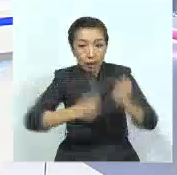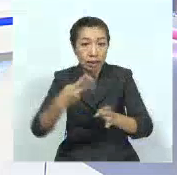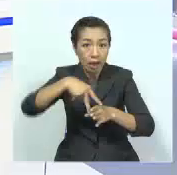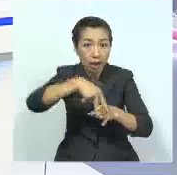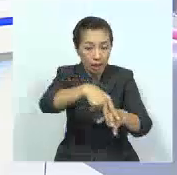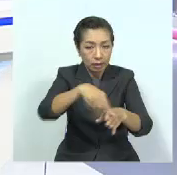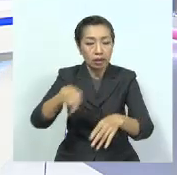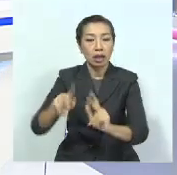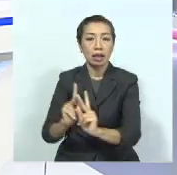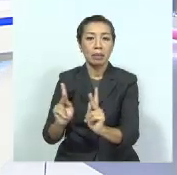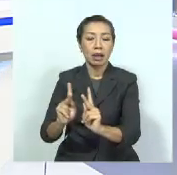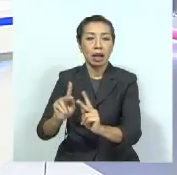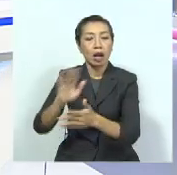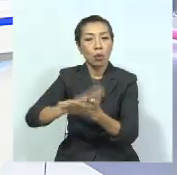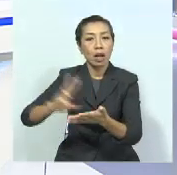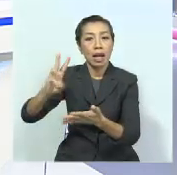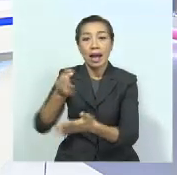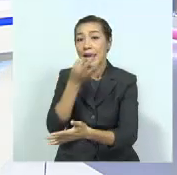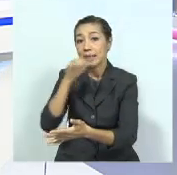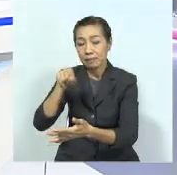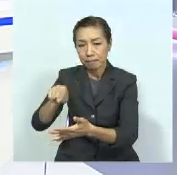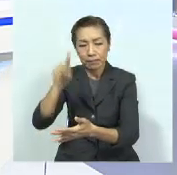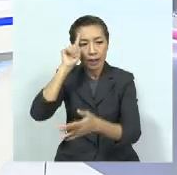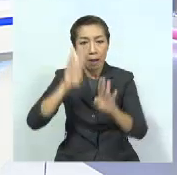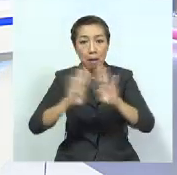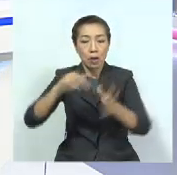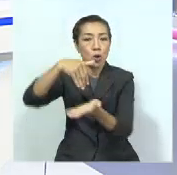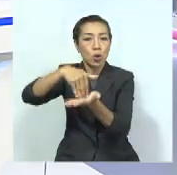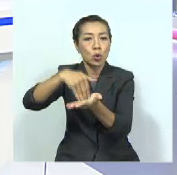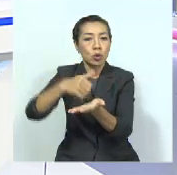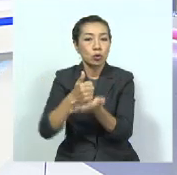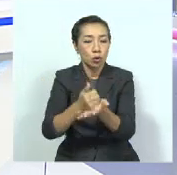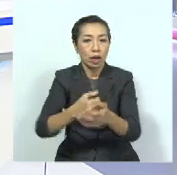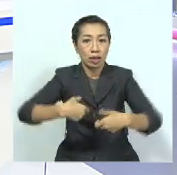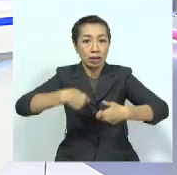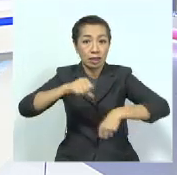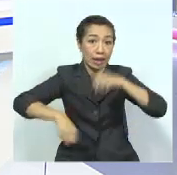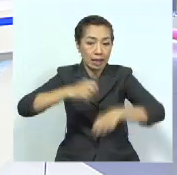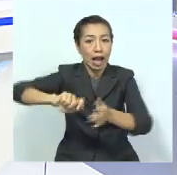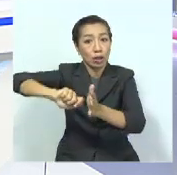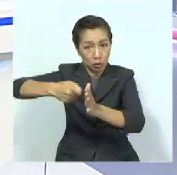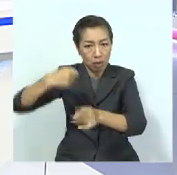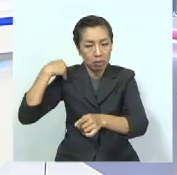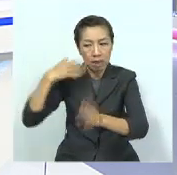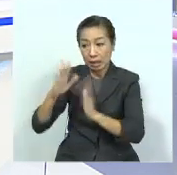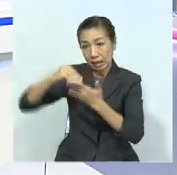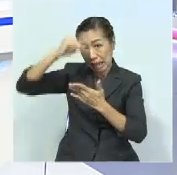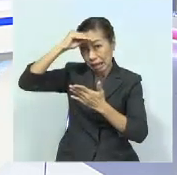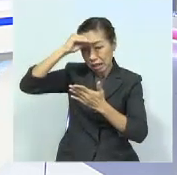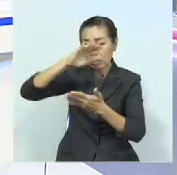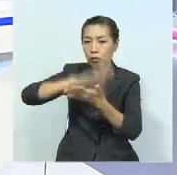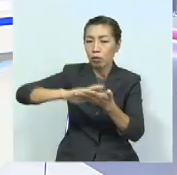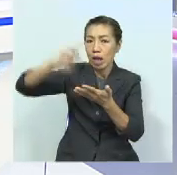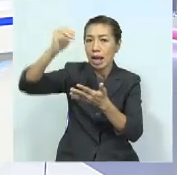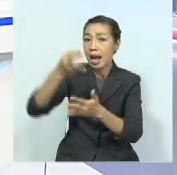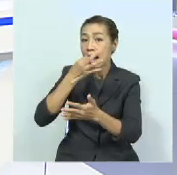ทางสำนักงานคณะกรรมการการอาชีวศึกษาค่ะจึงเปิดศูนย์ซ่อมบำรุงจักรยานโดยดึงนักศึกษาอาชีวะนะคะทั้ง13แห่ง